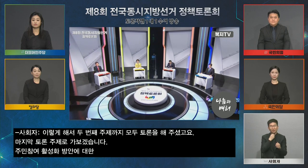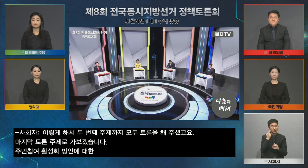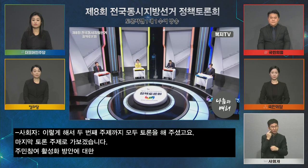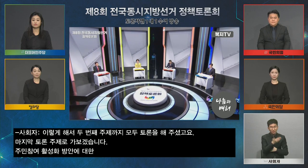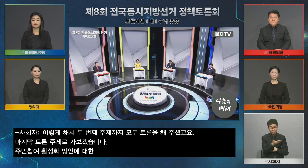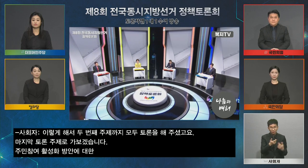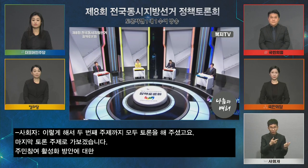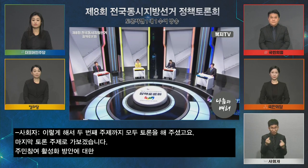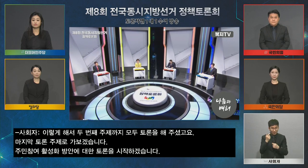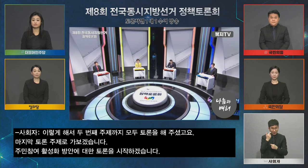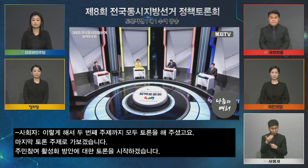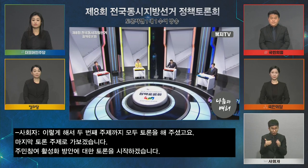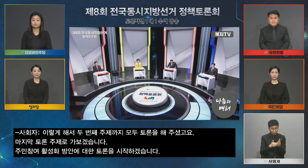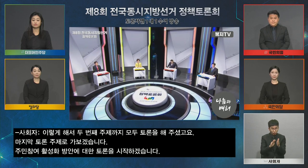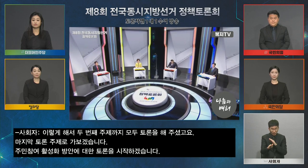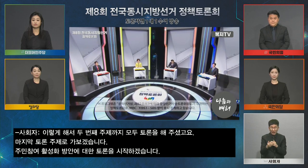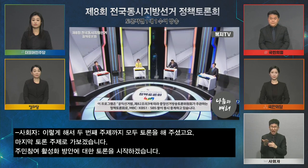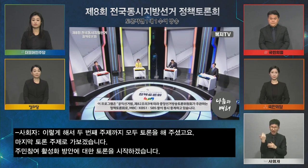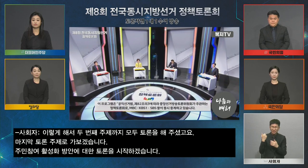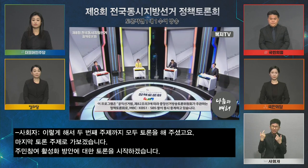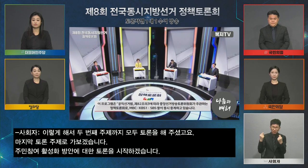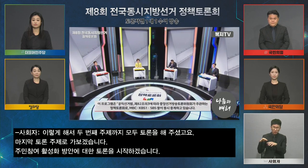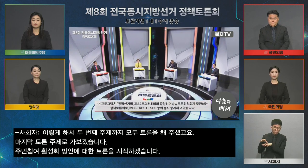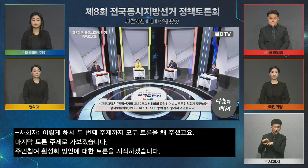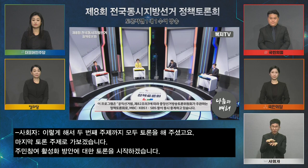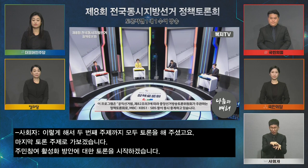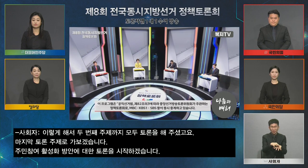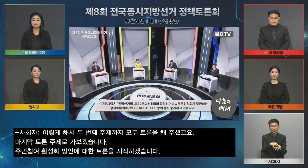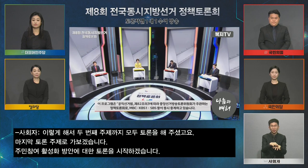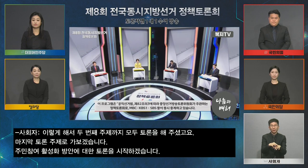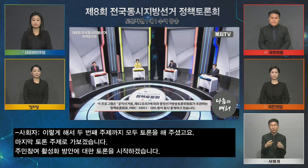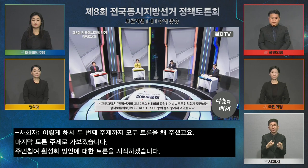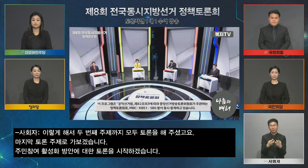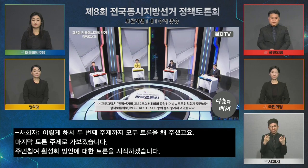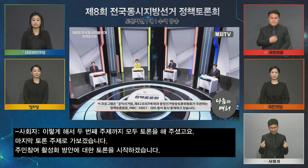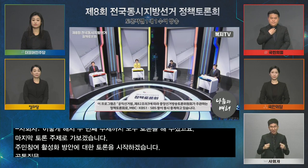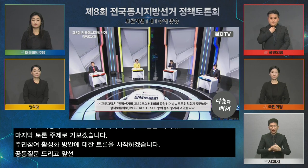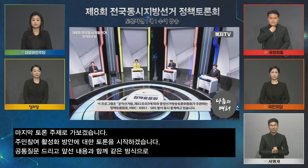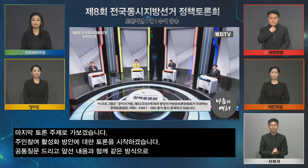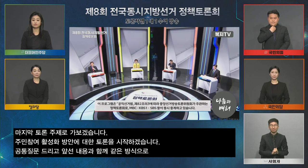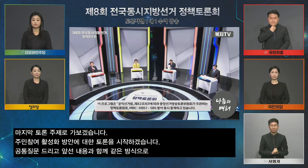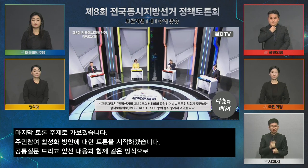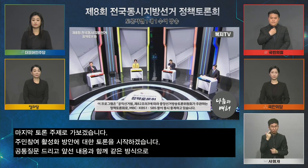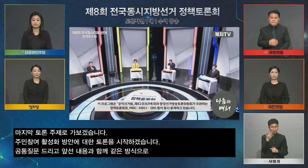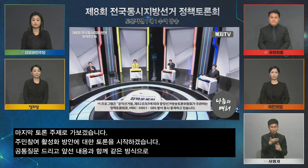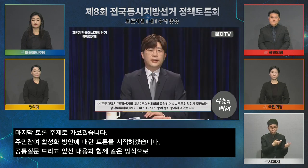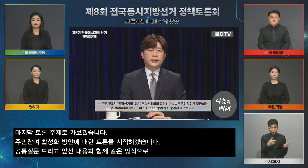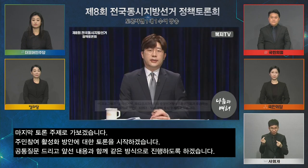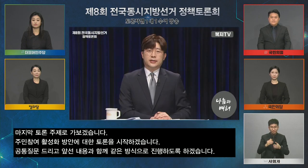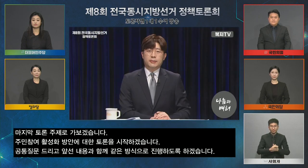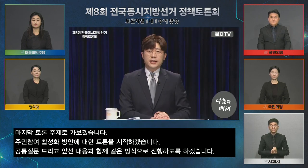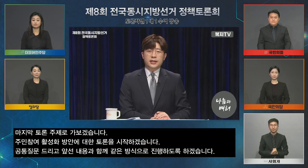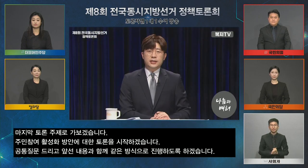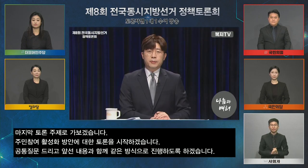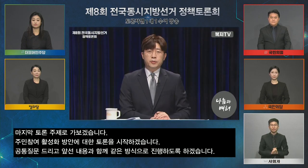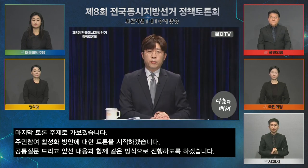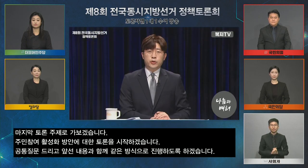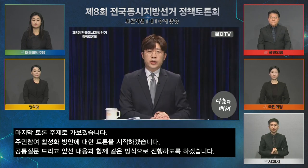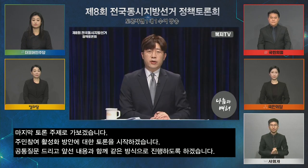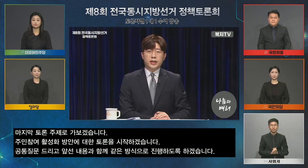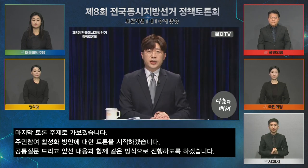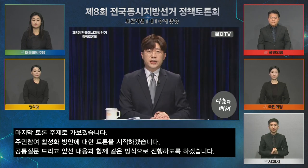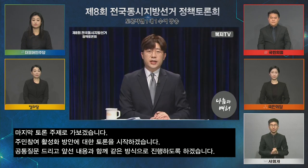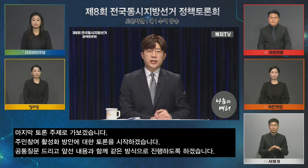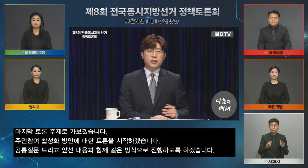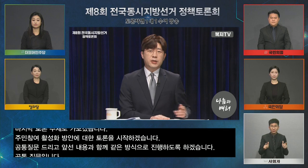드리고 앞선 내용과 함께 같은 방식으로 진행하도록 하겠습니다. 공통질문입니다. 지방자치법